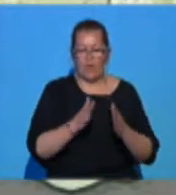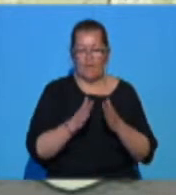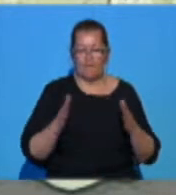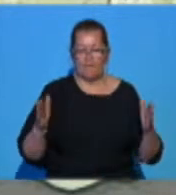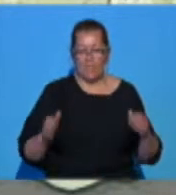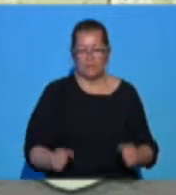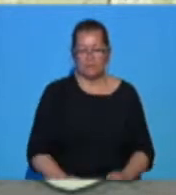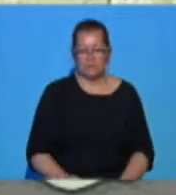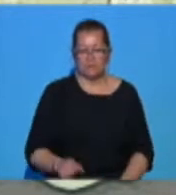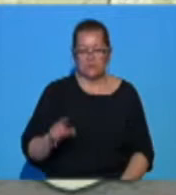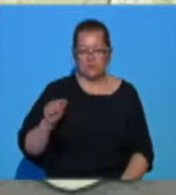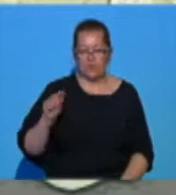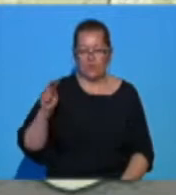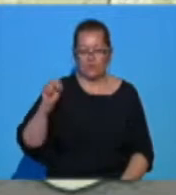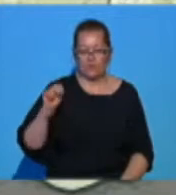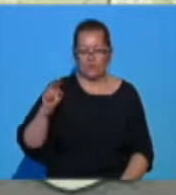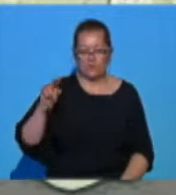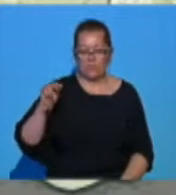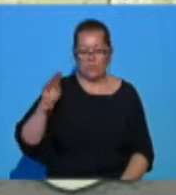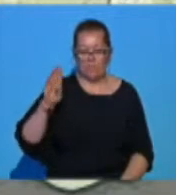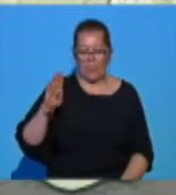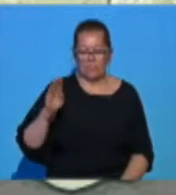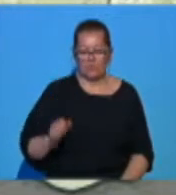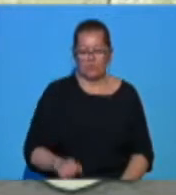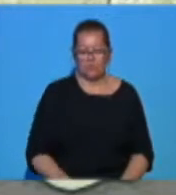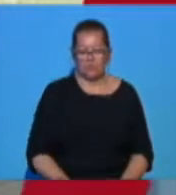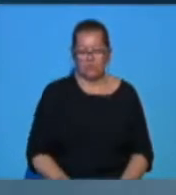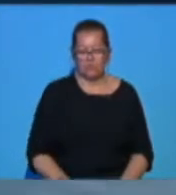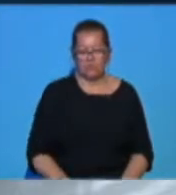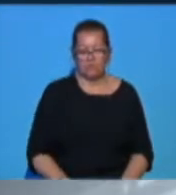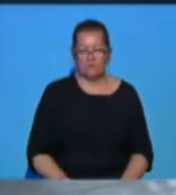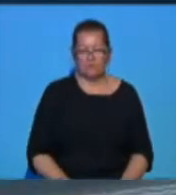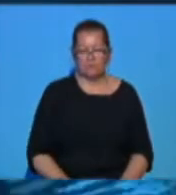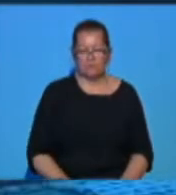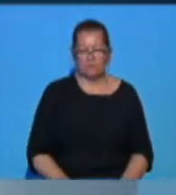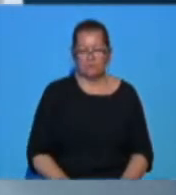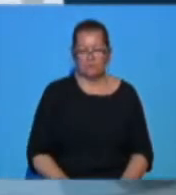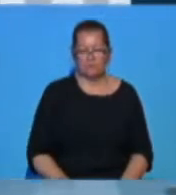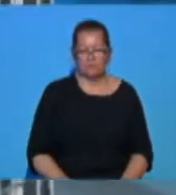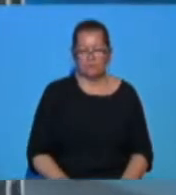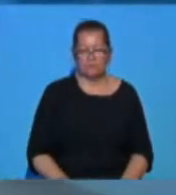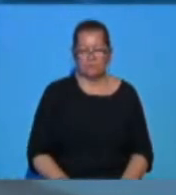vor fi cuprinse între 28 și 34 de grade.